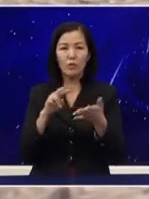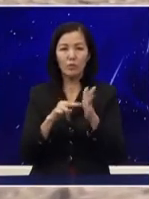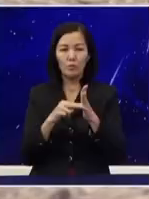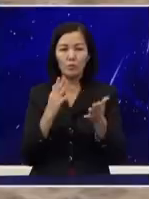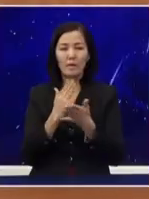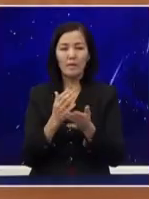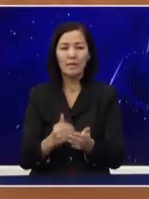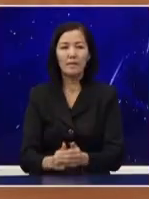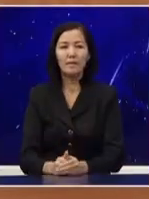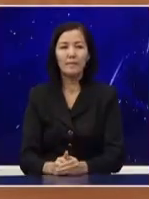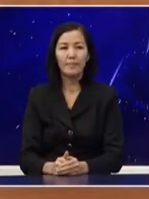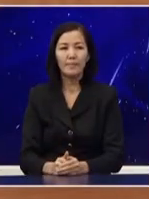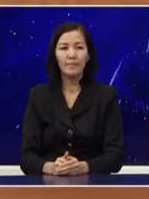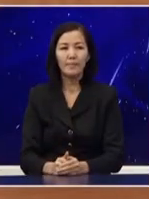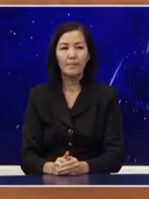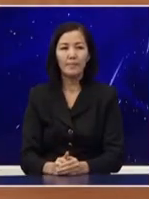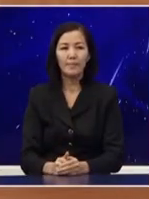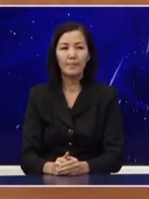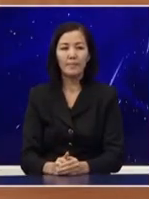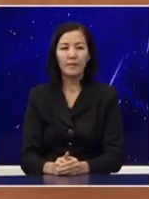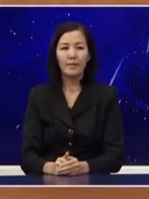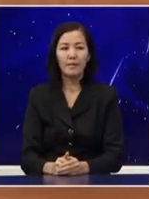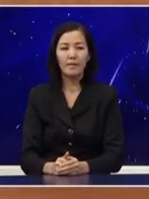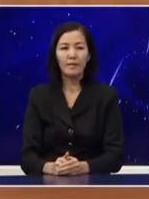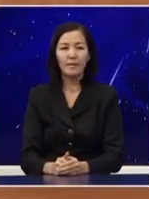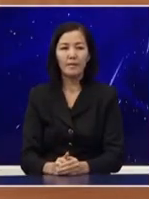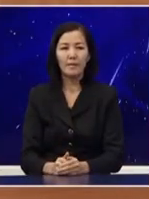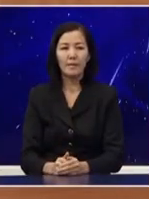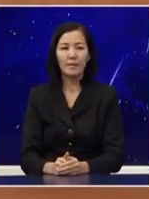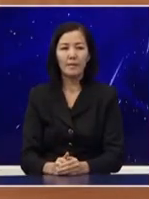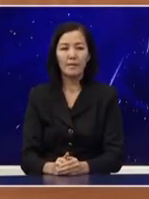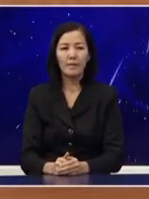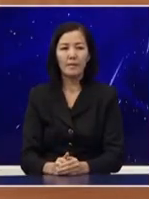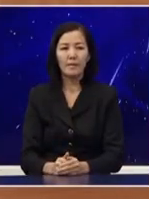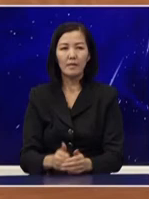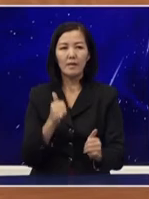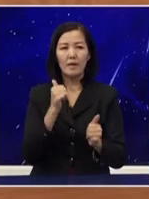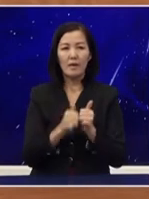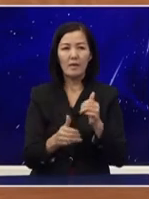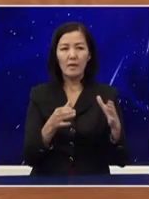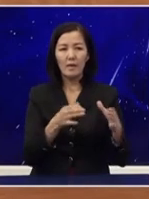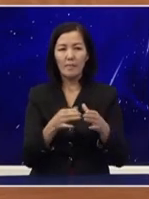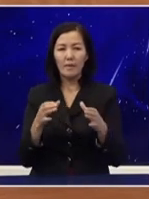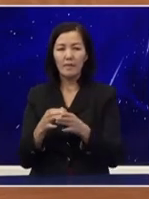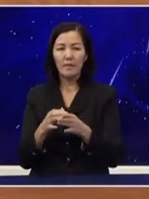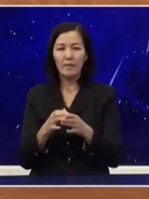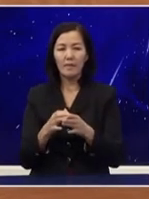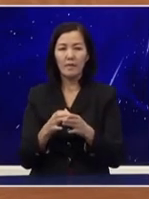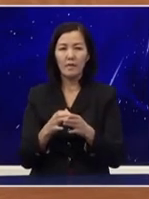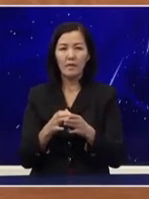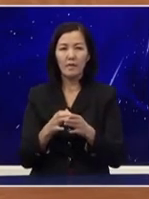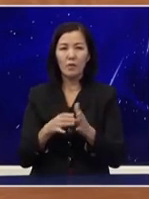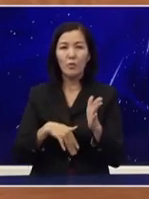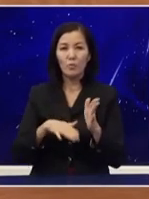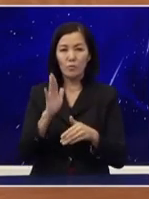Былтыр екінші орын алғаннан кейін биыл енді әр команда енді нәтижемізді жақсартамыз деп ойлағамыз. Енді биыл енді